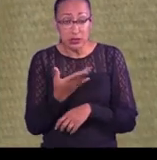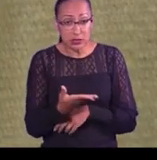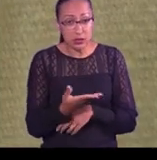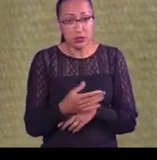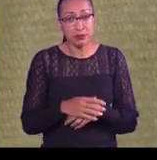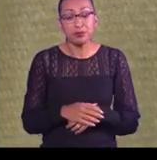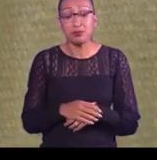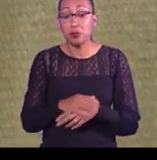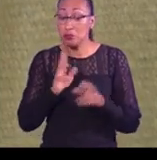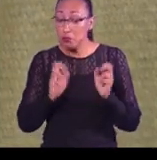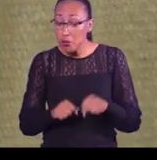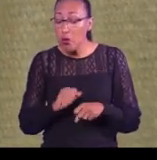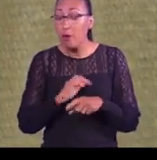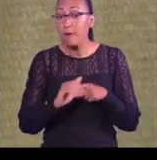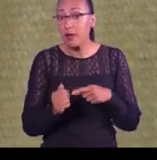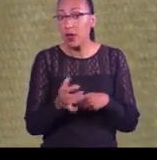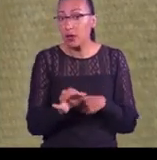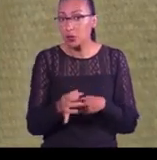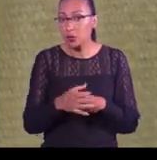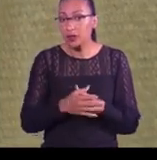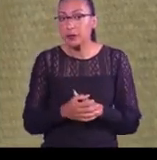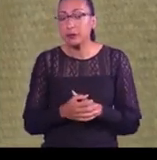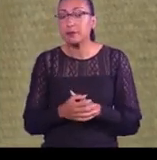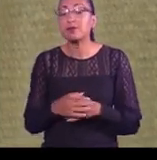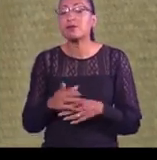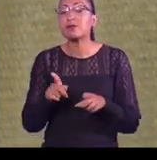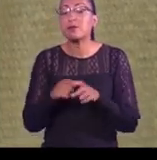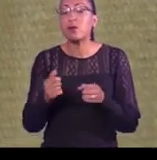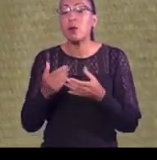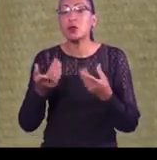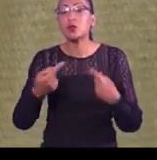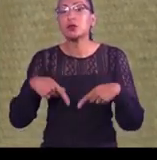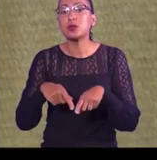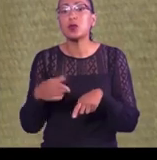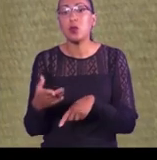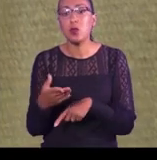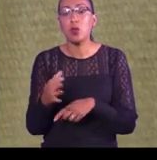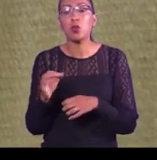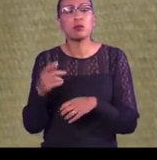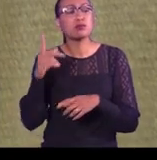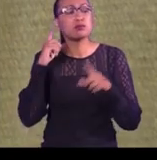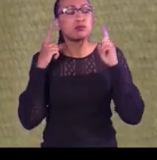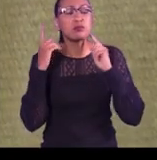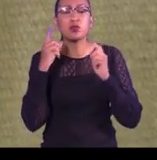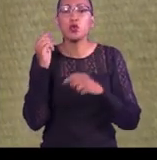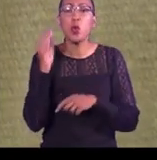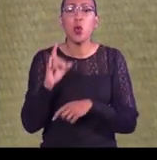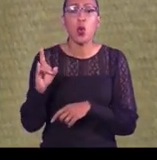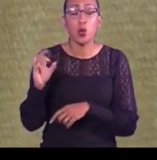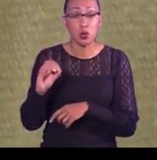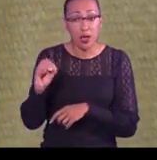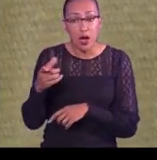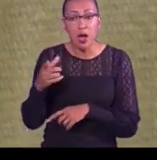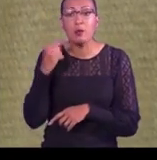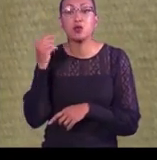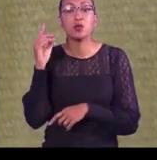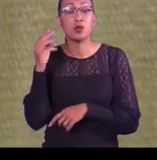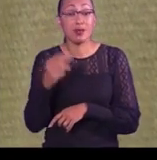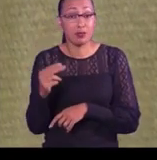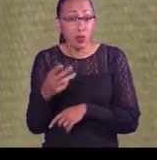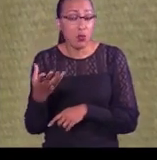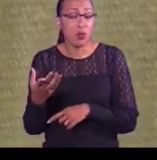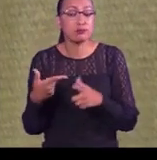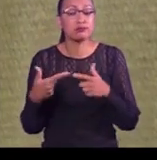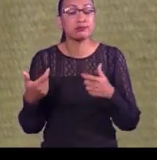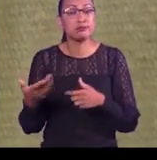y ait qu'il y ait des commissions, parce que j'ai entendu Fernand Audonat, j'ai entendu le président Nando, ce